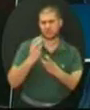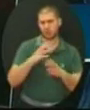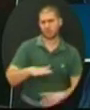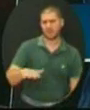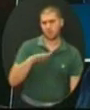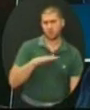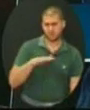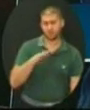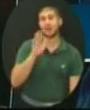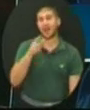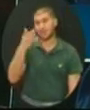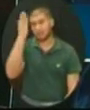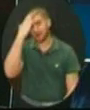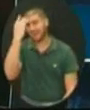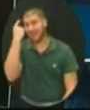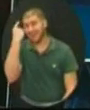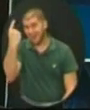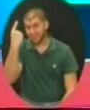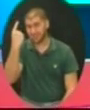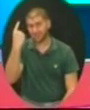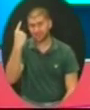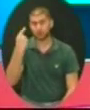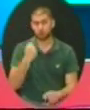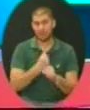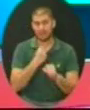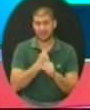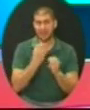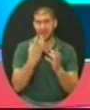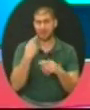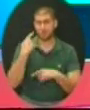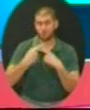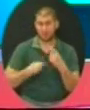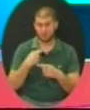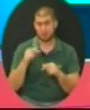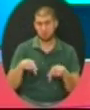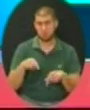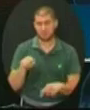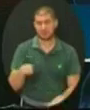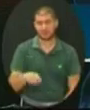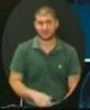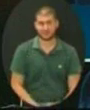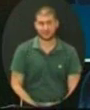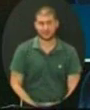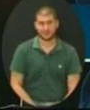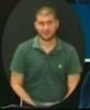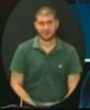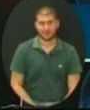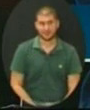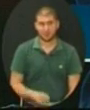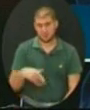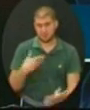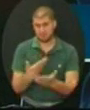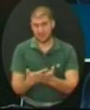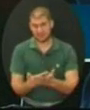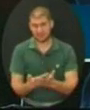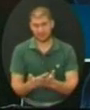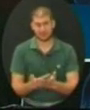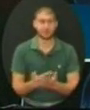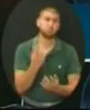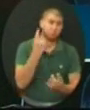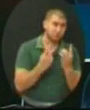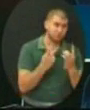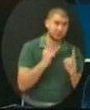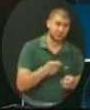בתחום, וגם יודעים אחד, את העבודה. אחד שעשה את זה הרבה מאוד שנים כאן בכנסת. כן? מייעץ לך? מדי